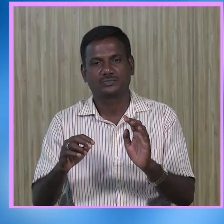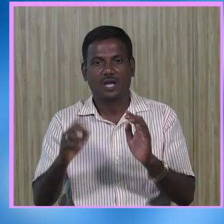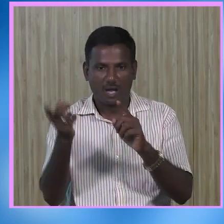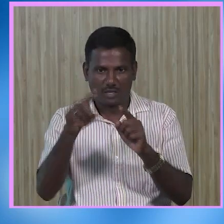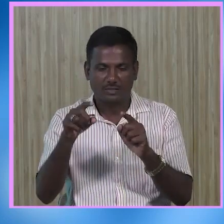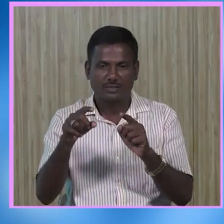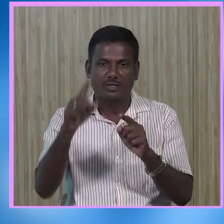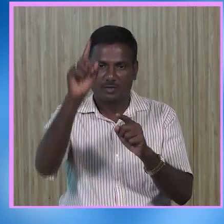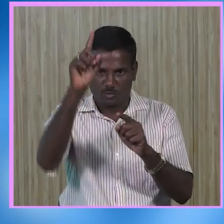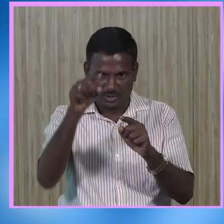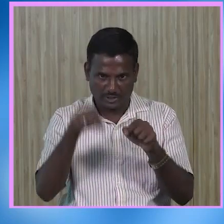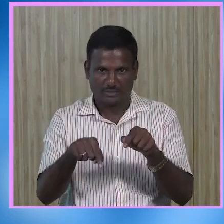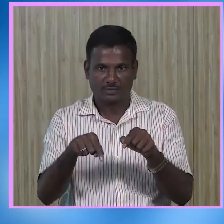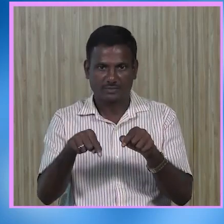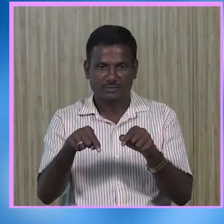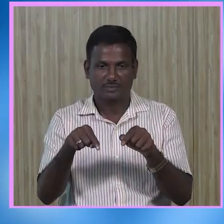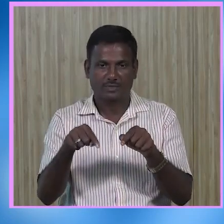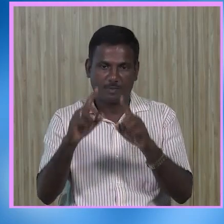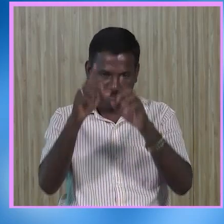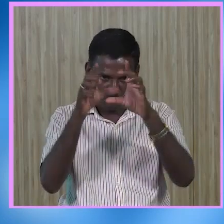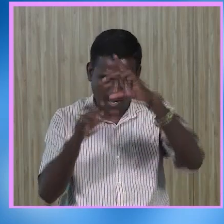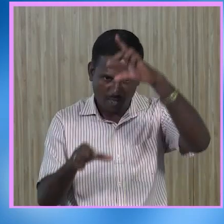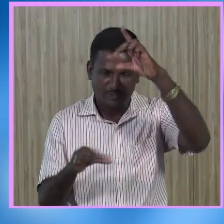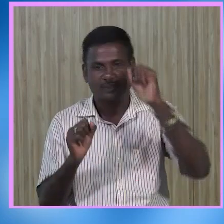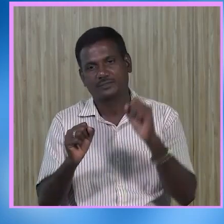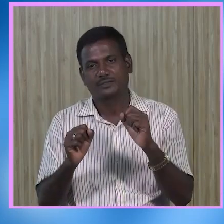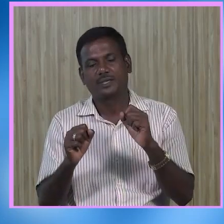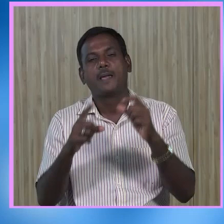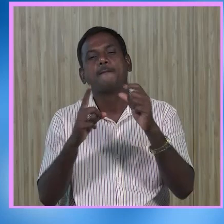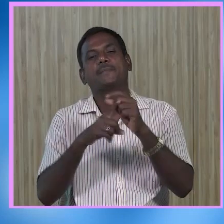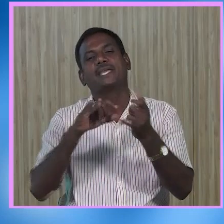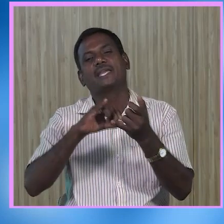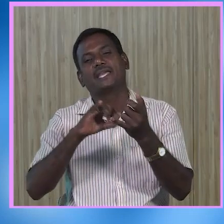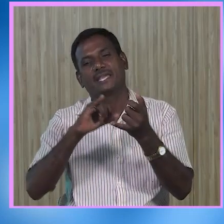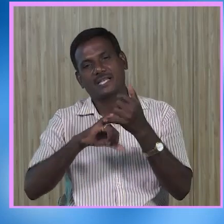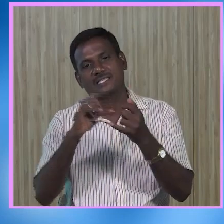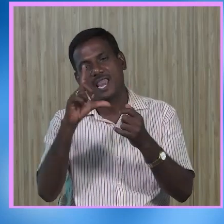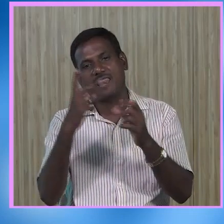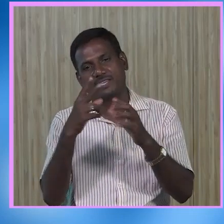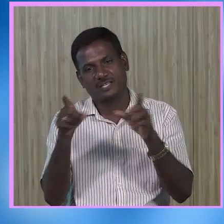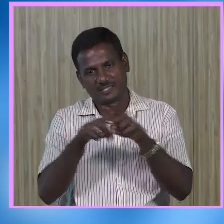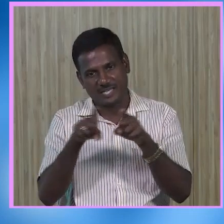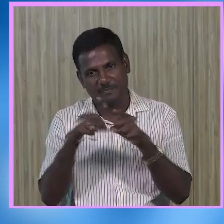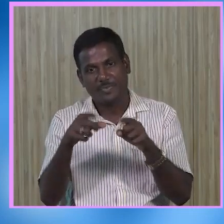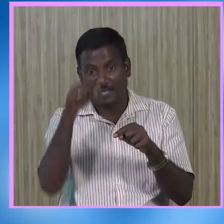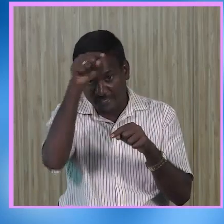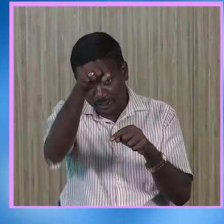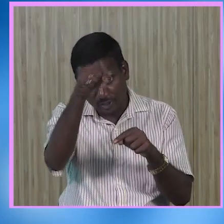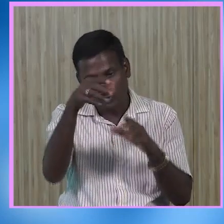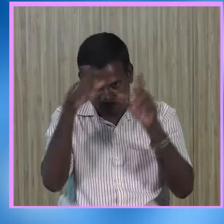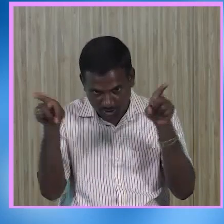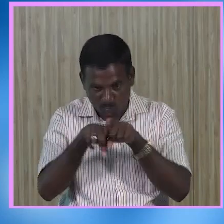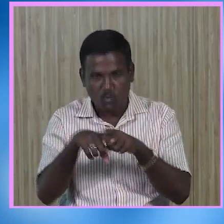ஆக இந்த மாதிரி பிஎஸ்எல்வி அப்படிங்கிற ஒரு மாதிரியை நான் செஞ்சுருக்கேன். நீங்களும்